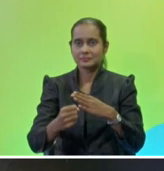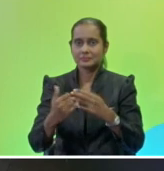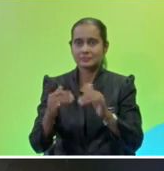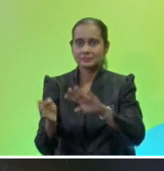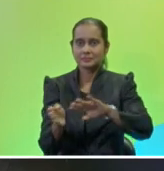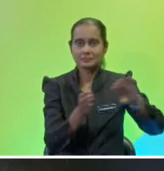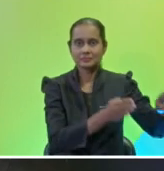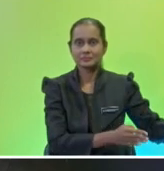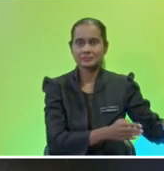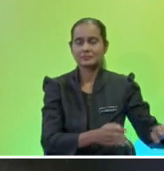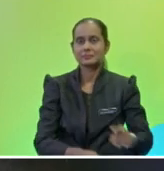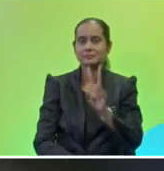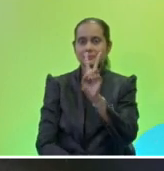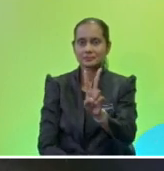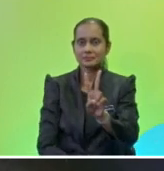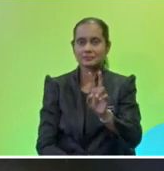kedua